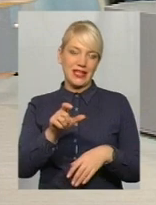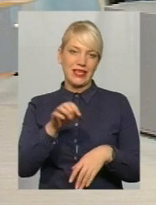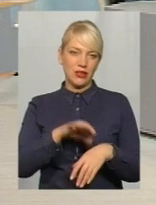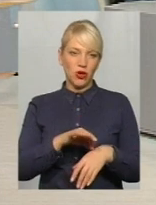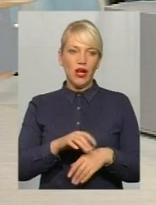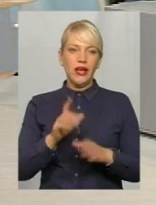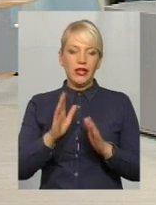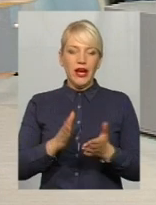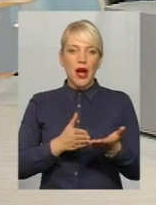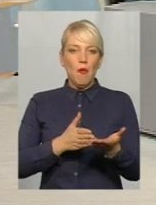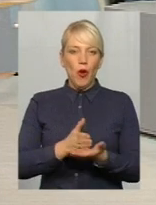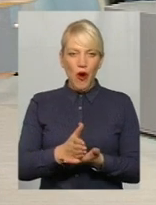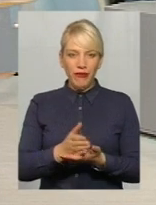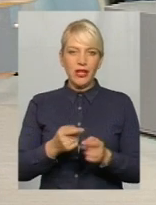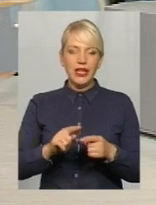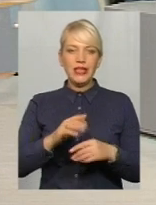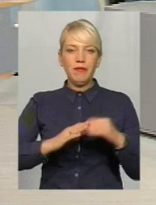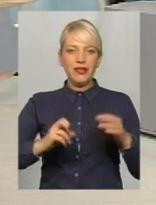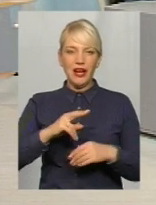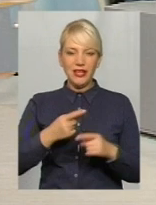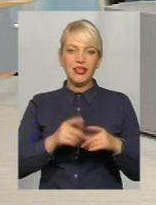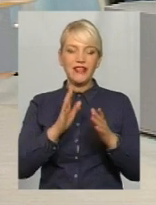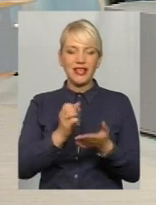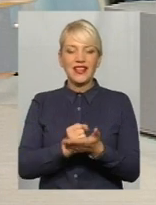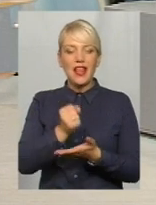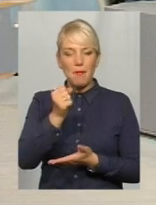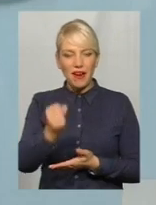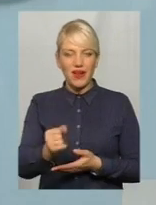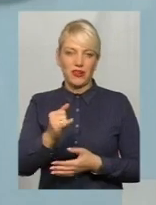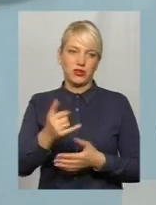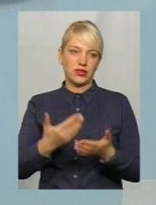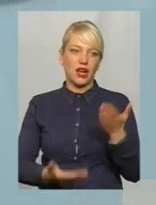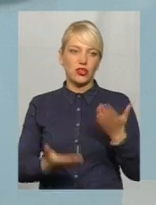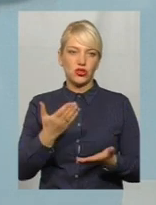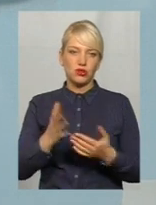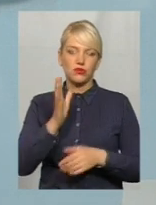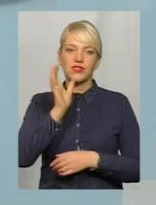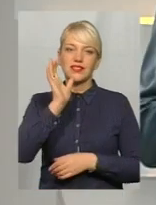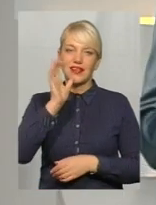тільки до профільних спеціалістів іде направлення у випадках